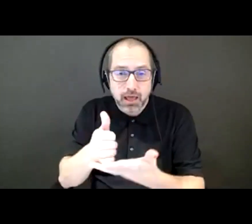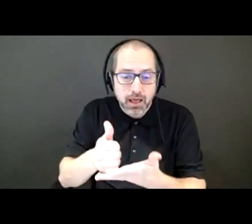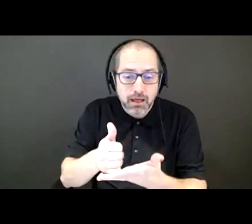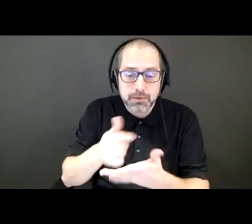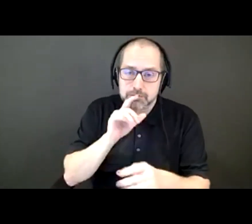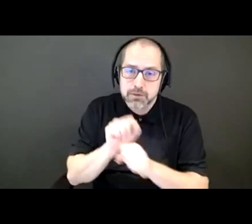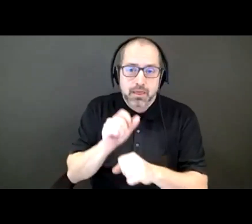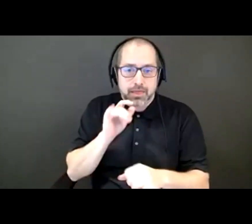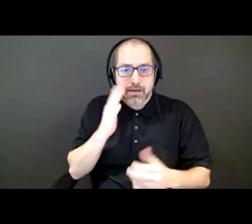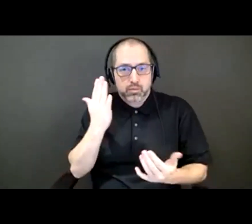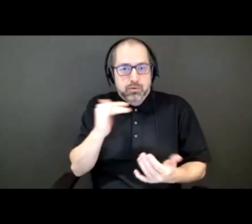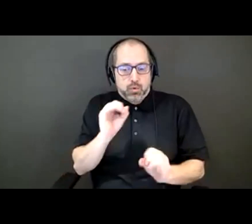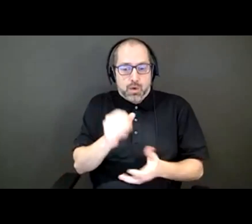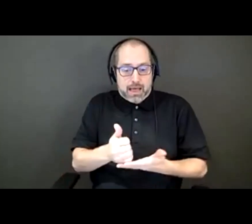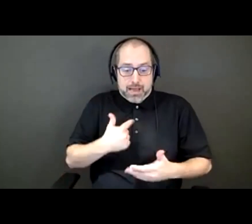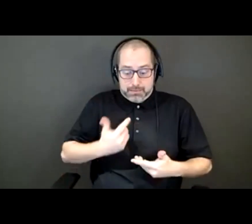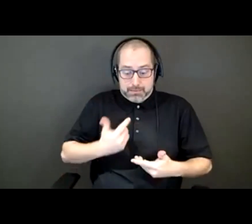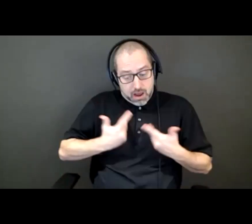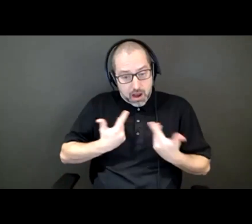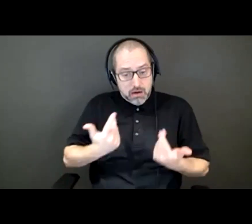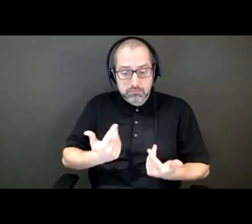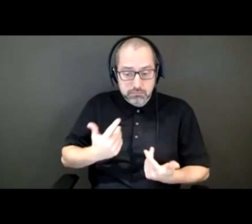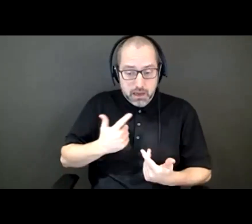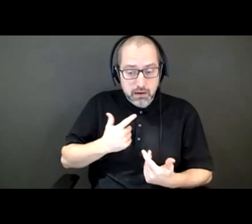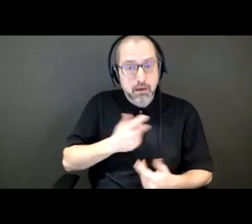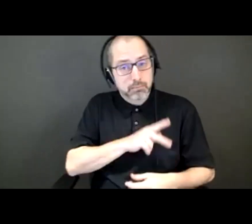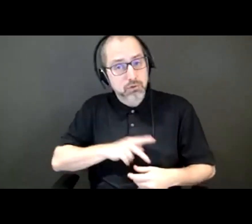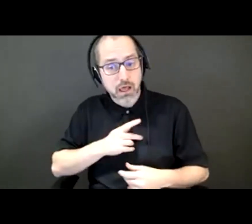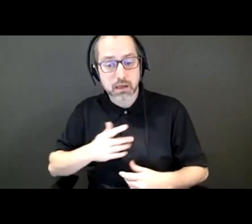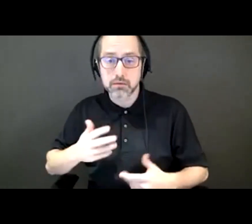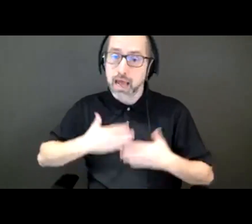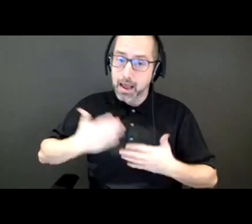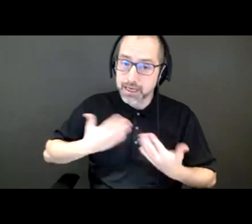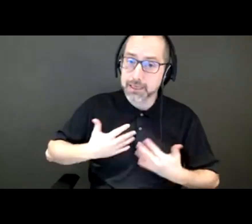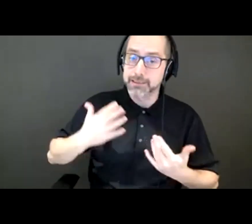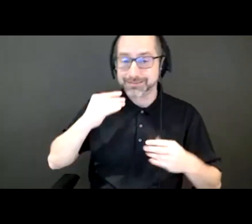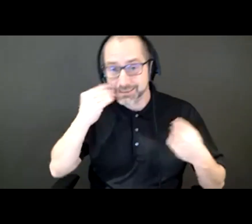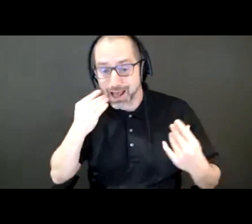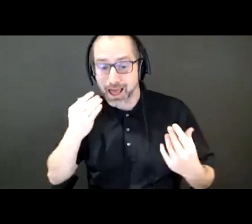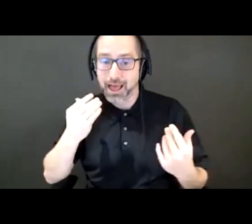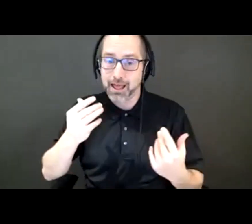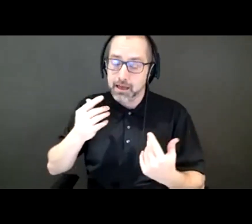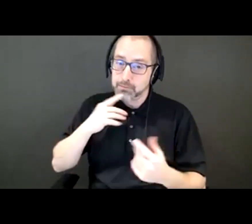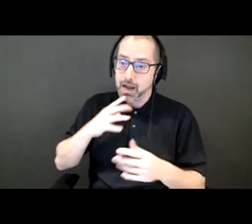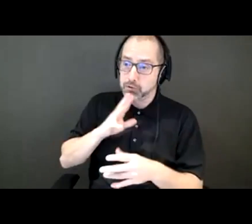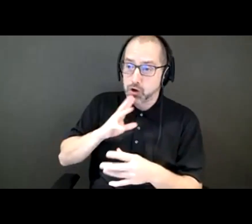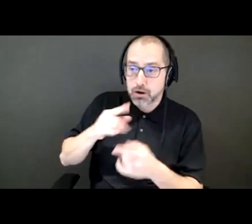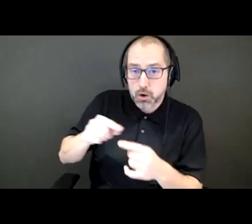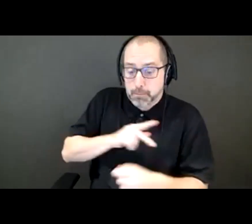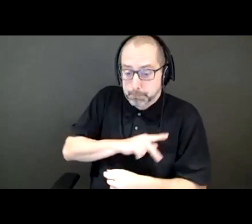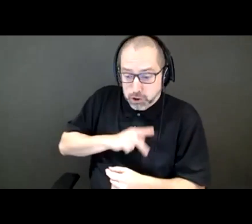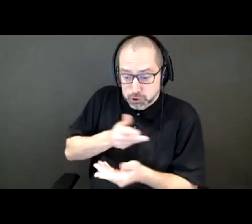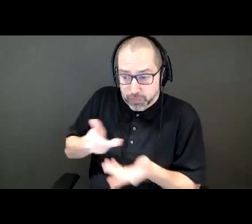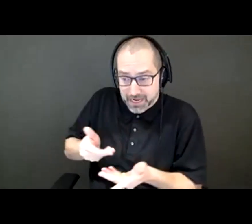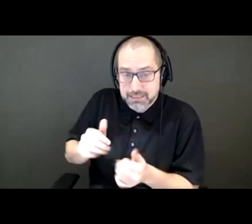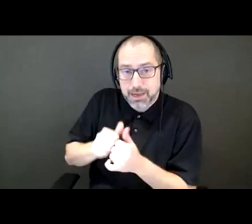pour lesquels je n'ai pas été cru c'est que j'étais très jeune j'avais j'étais extraverti et parfois je parlais de toutes sortes de